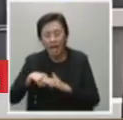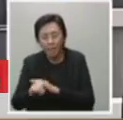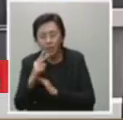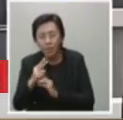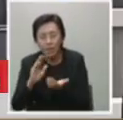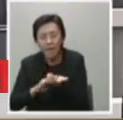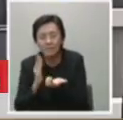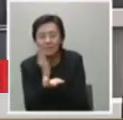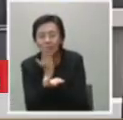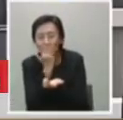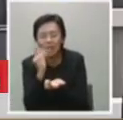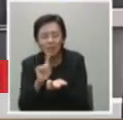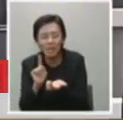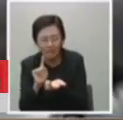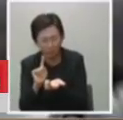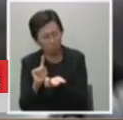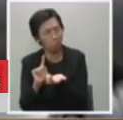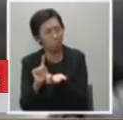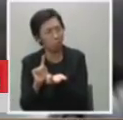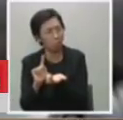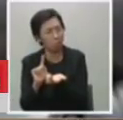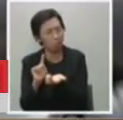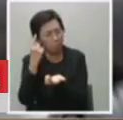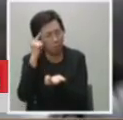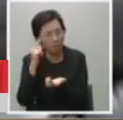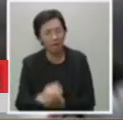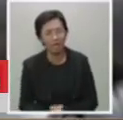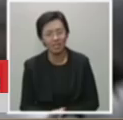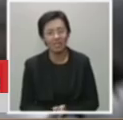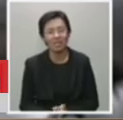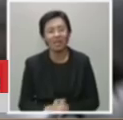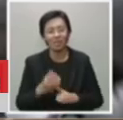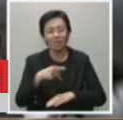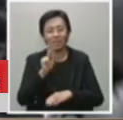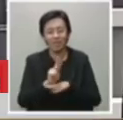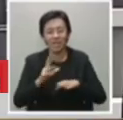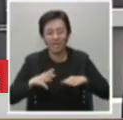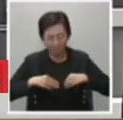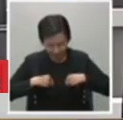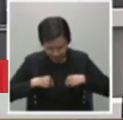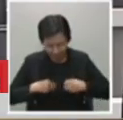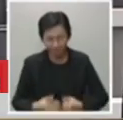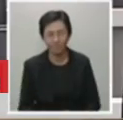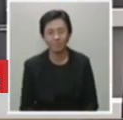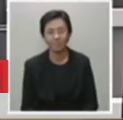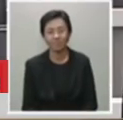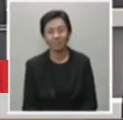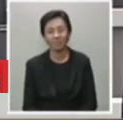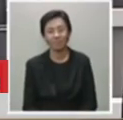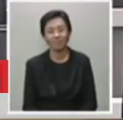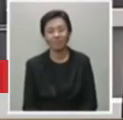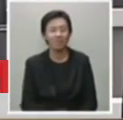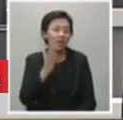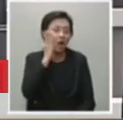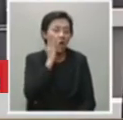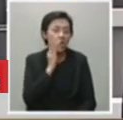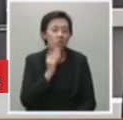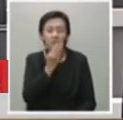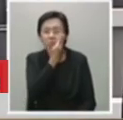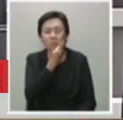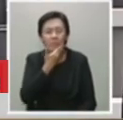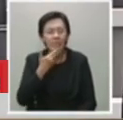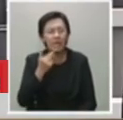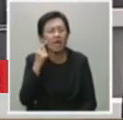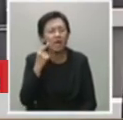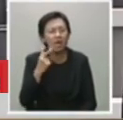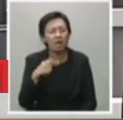ไหนเนี่ยผมยังงงเลย ผมเคารพคำวินิจฉัยของท่านนะครับ เนี่ยท่านประธานครับหน้าก็ปก